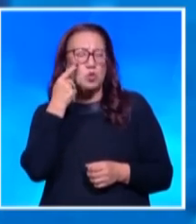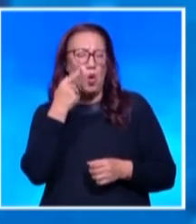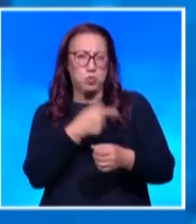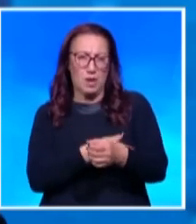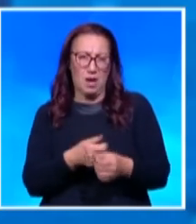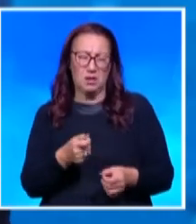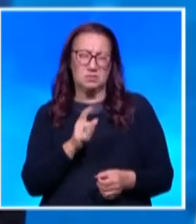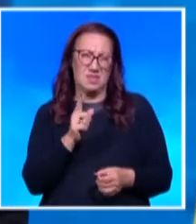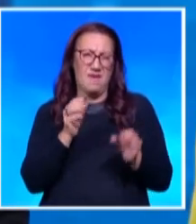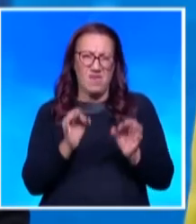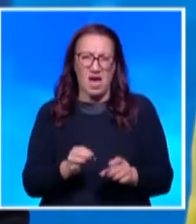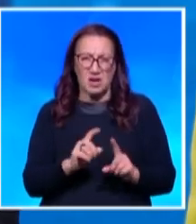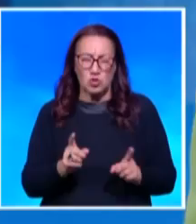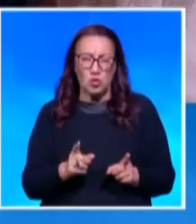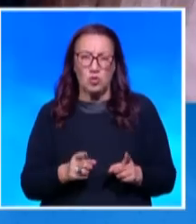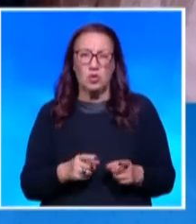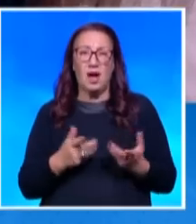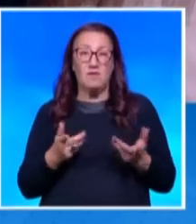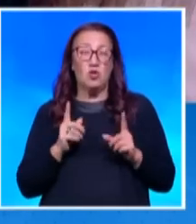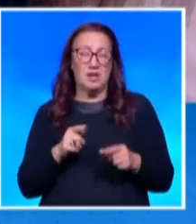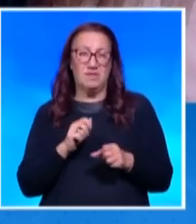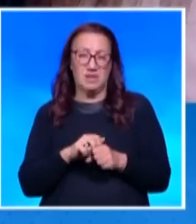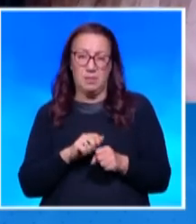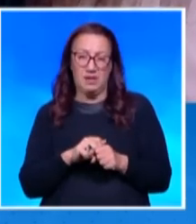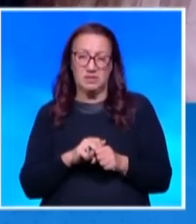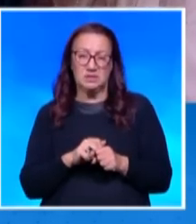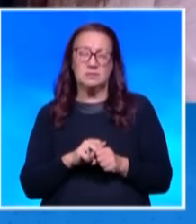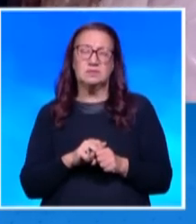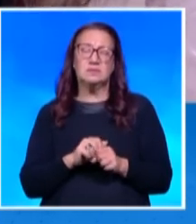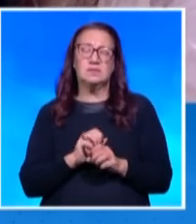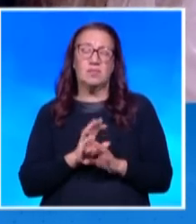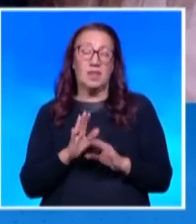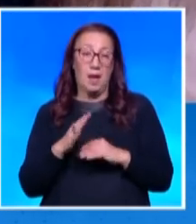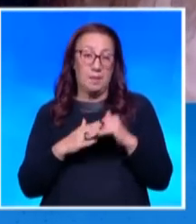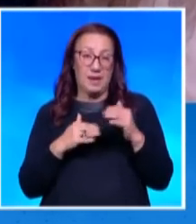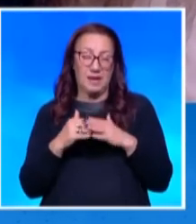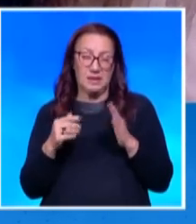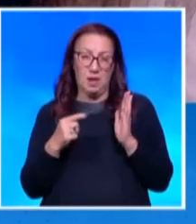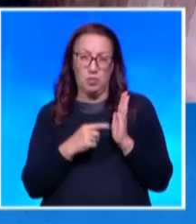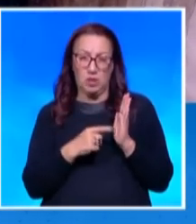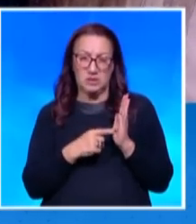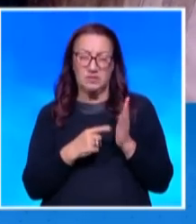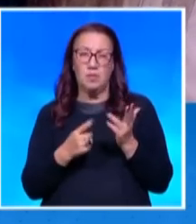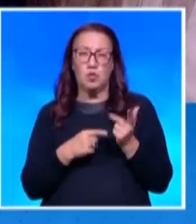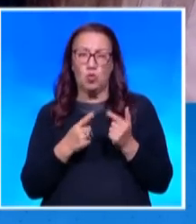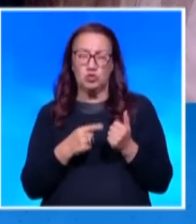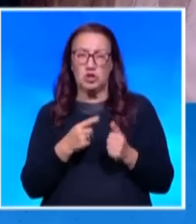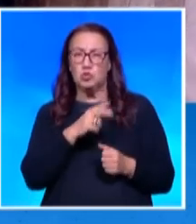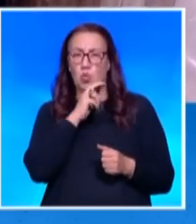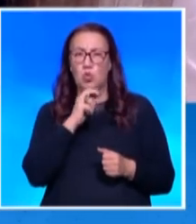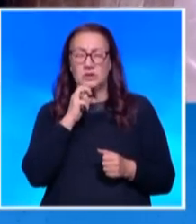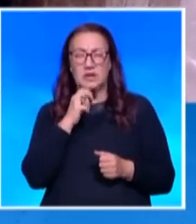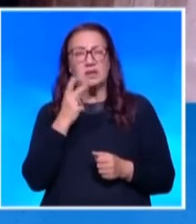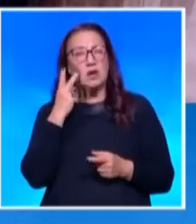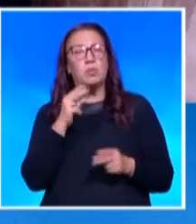пътя във всички при всички случаи а независимо защото практиката показва че много често полицейските служители се опитват да